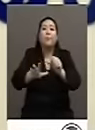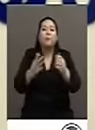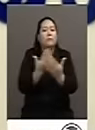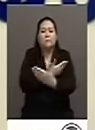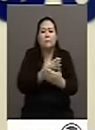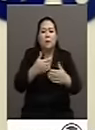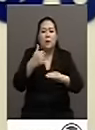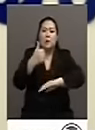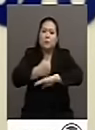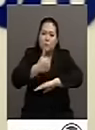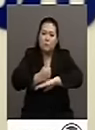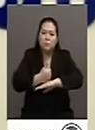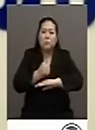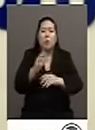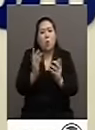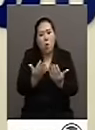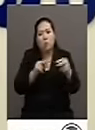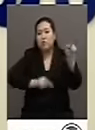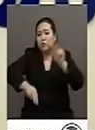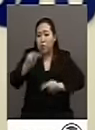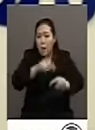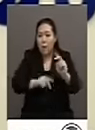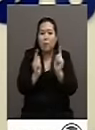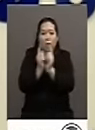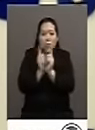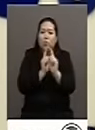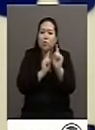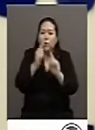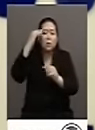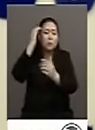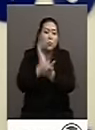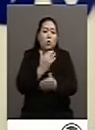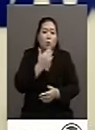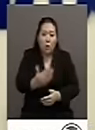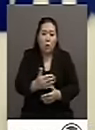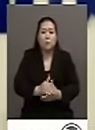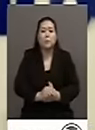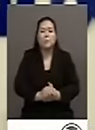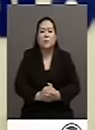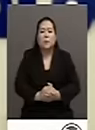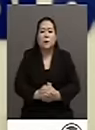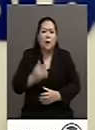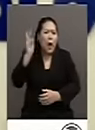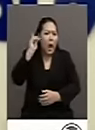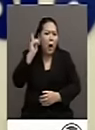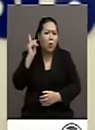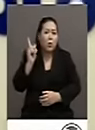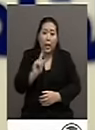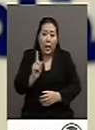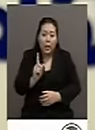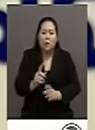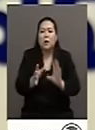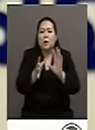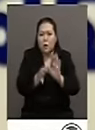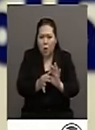ความร่วมมือกับเจ้าที่ตลอดเจ้าที่มาตลอดครับส่วนที่มีข่าวว่าได้มีการนัดมอบตัวนะฮะทางศิษย์เอง